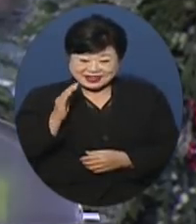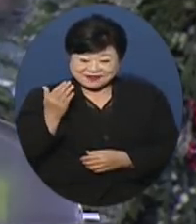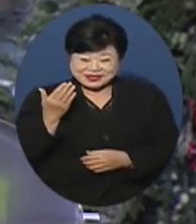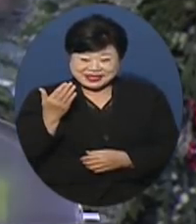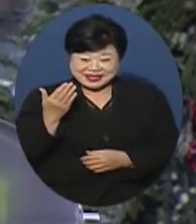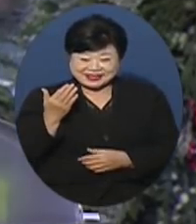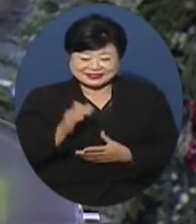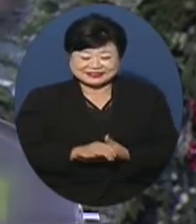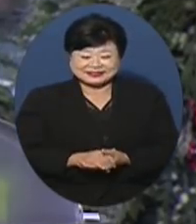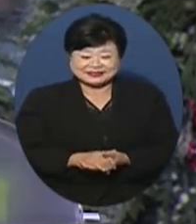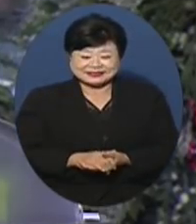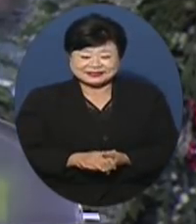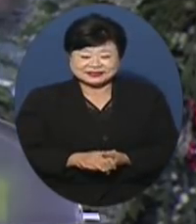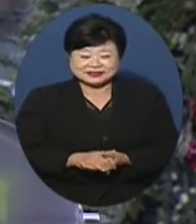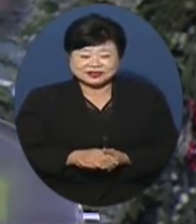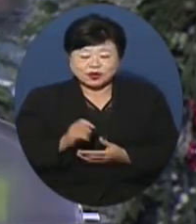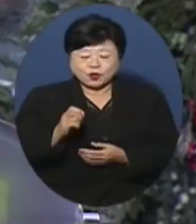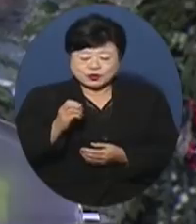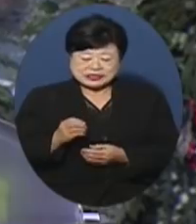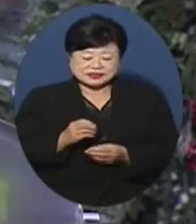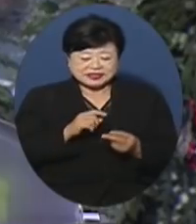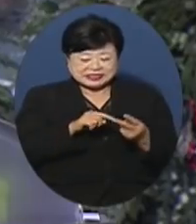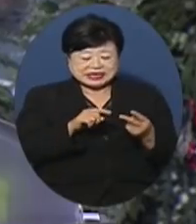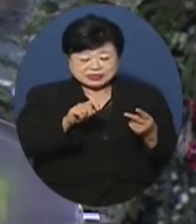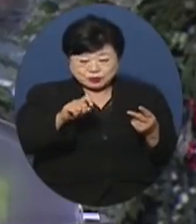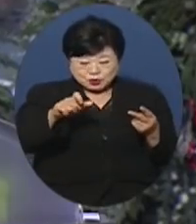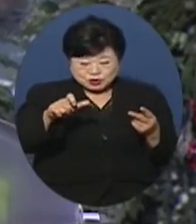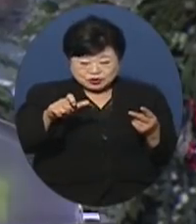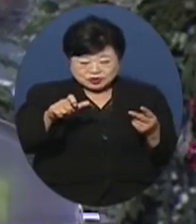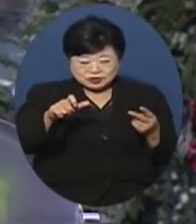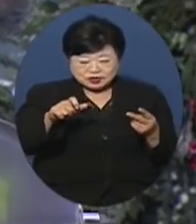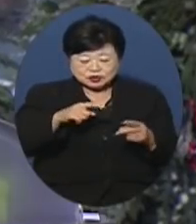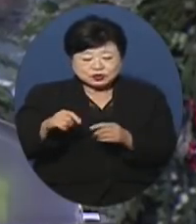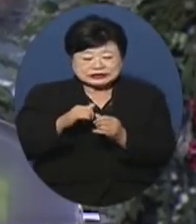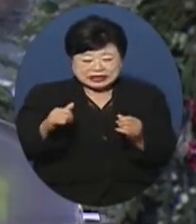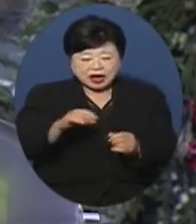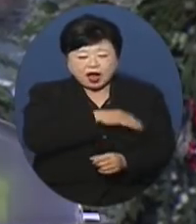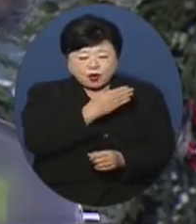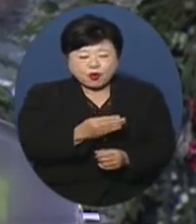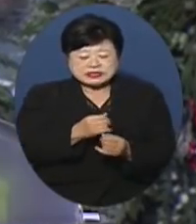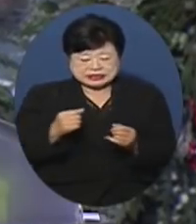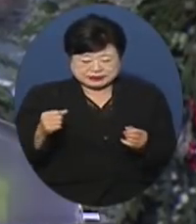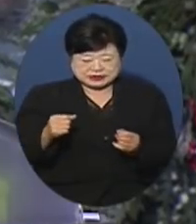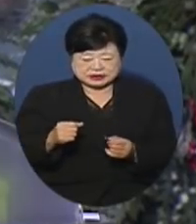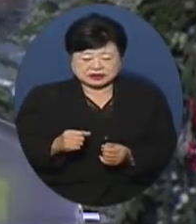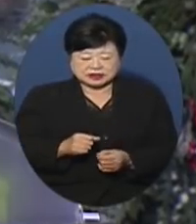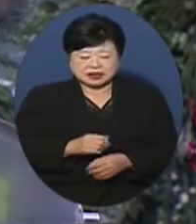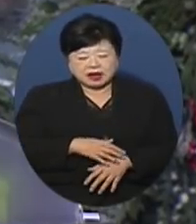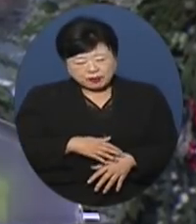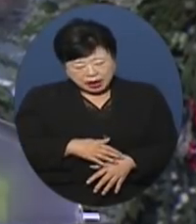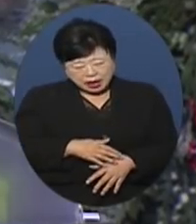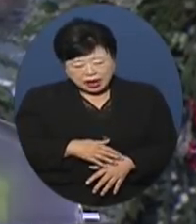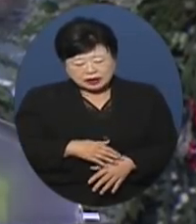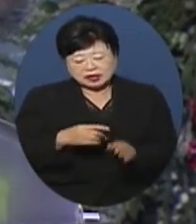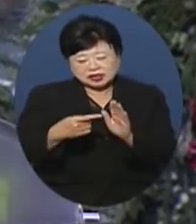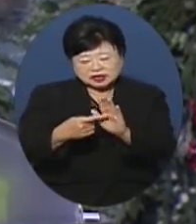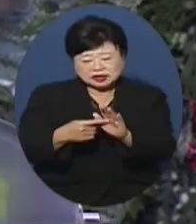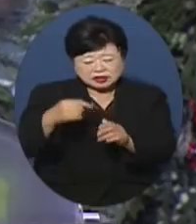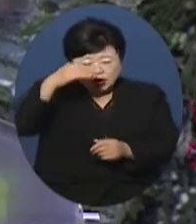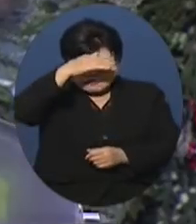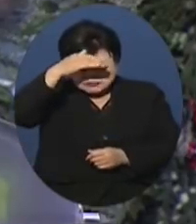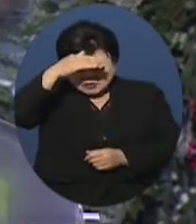합니다. 골로새서 2장 15절에 통치자들과 권세들을 무력화하여